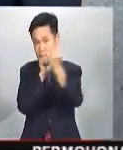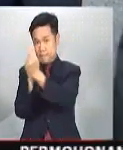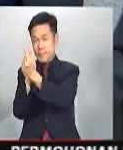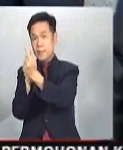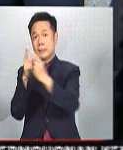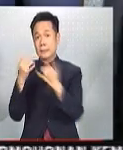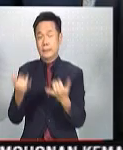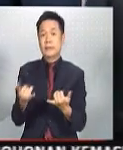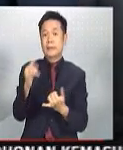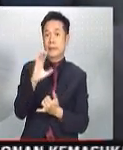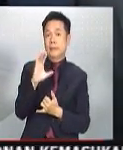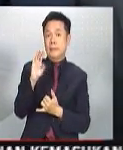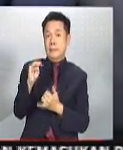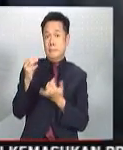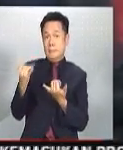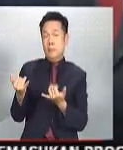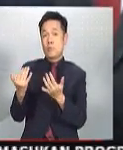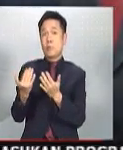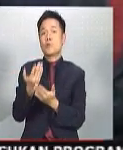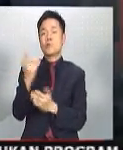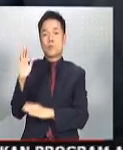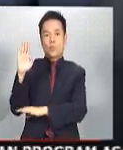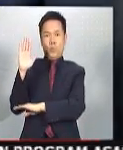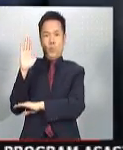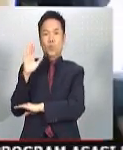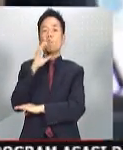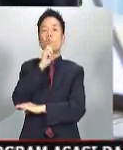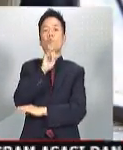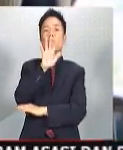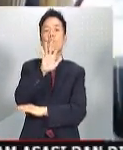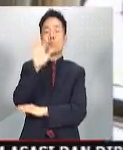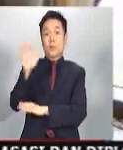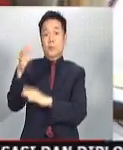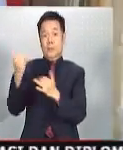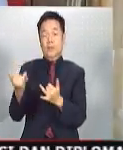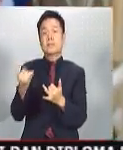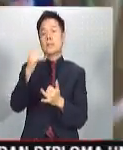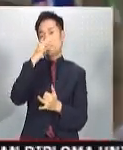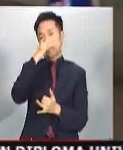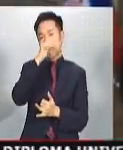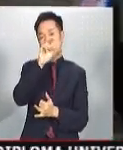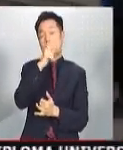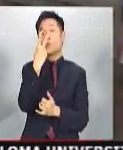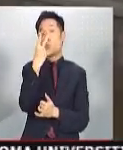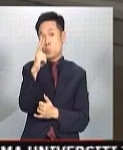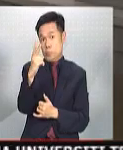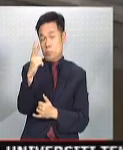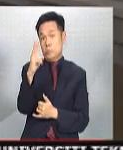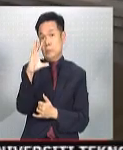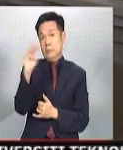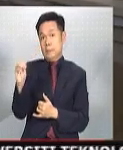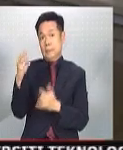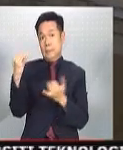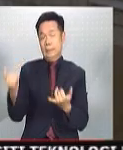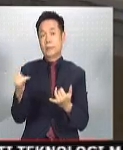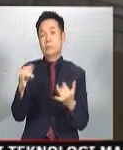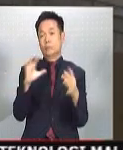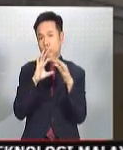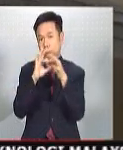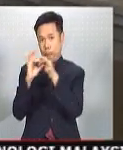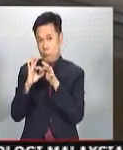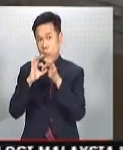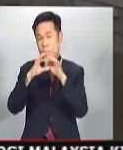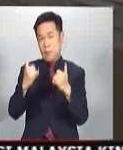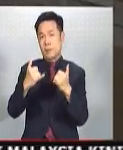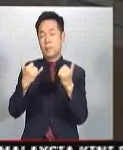Sulaiman, 55 tahun, mengangkat sumpah sebagai Ketua Menteri Melaka ke-12 semalam selepas gabungan Perikatan Nasional